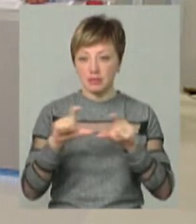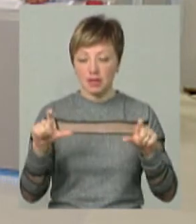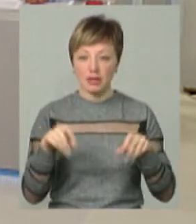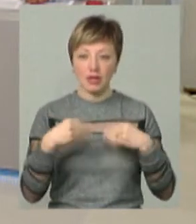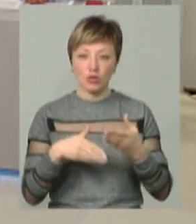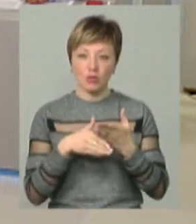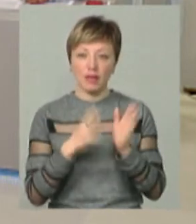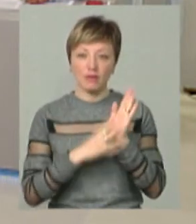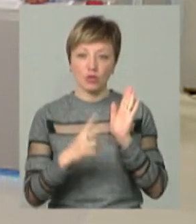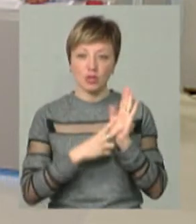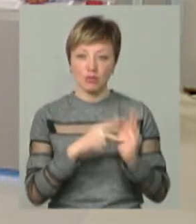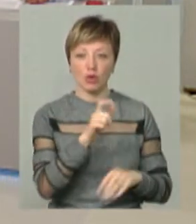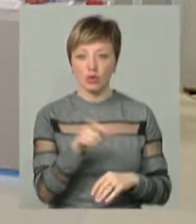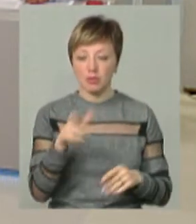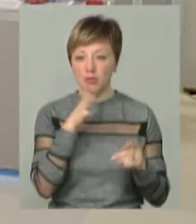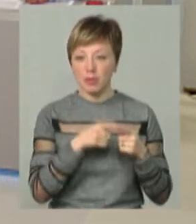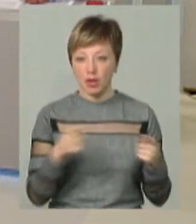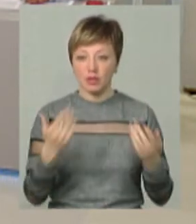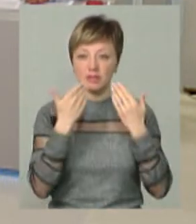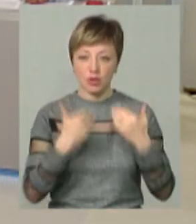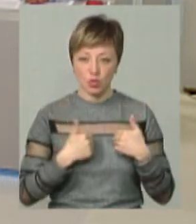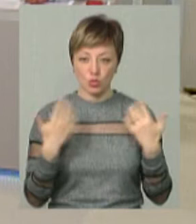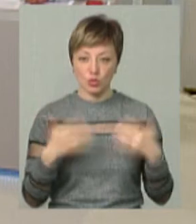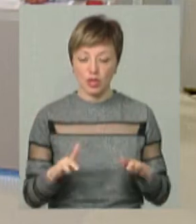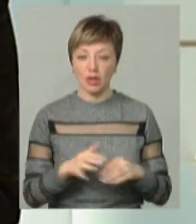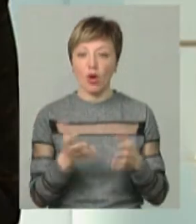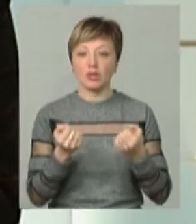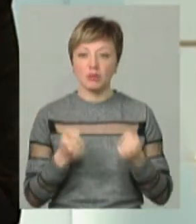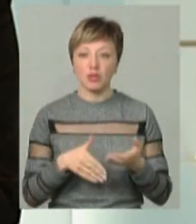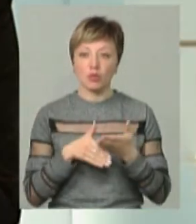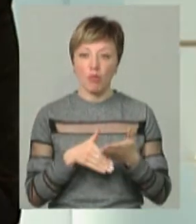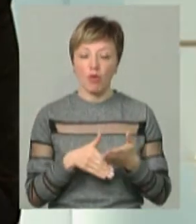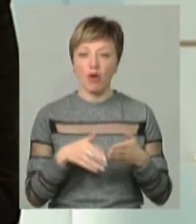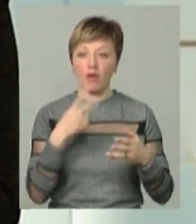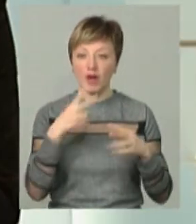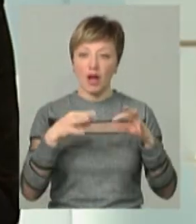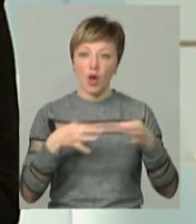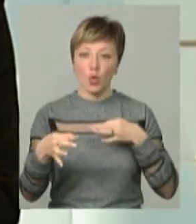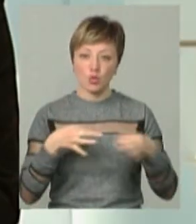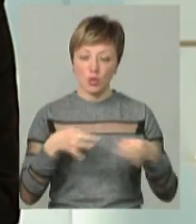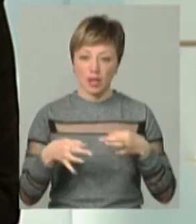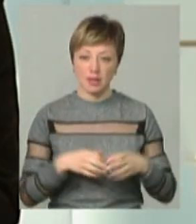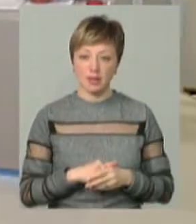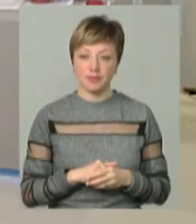і вже 97 осіб за цей період до нас звернулися і отримали допомогу в вигляді консультацій.